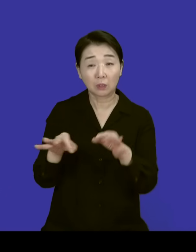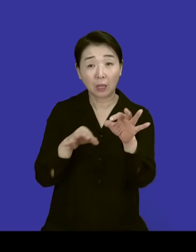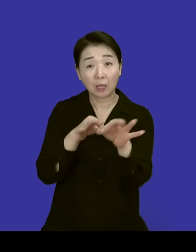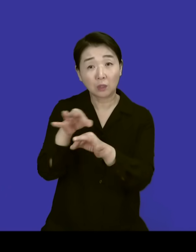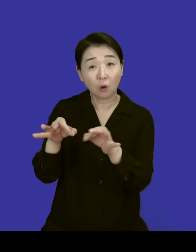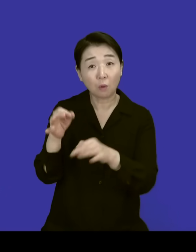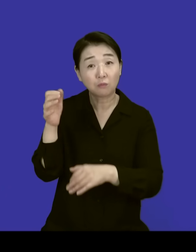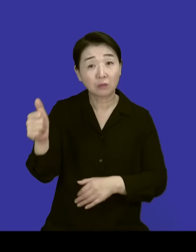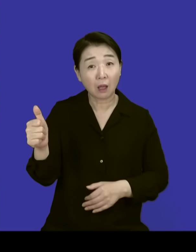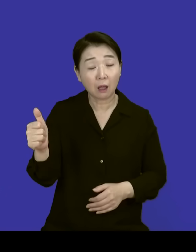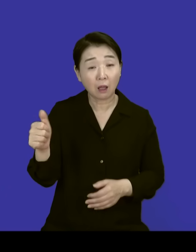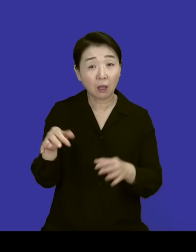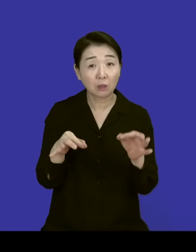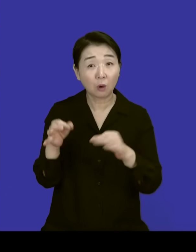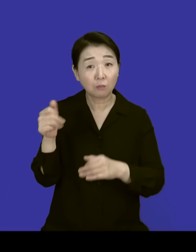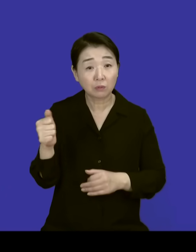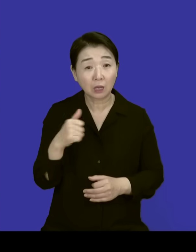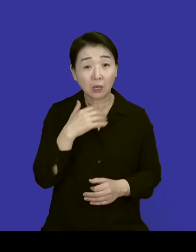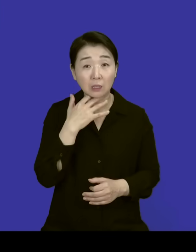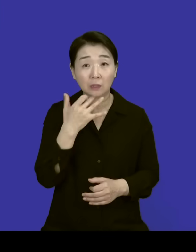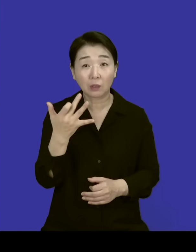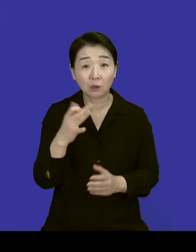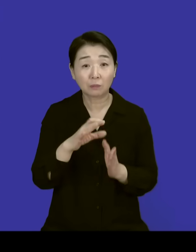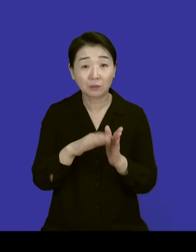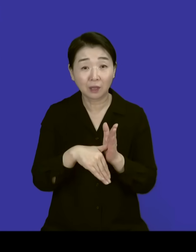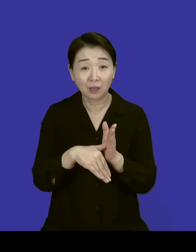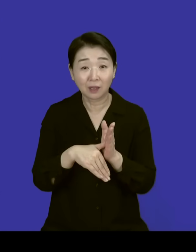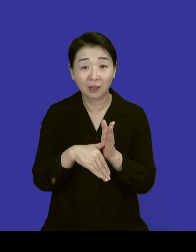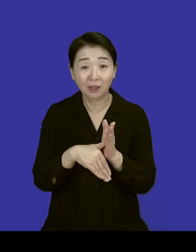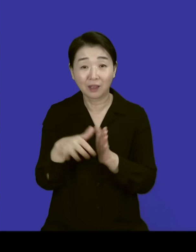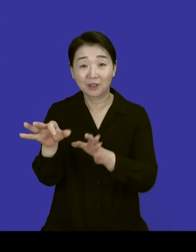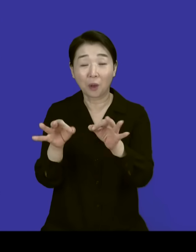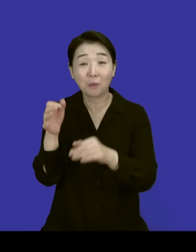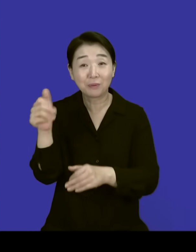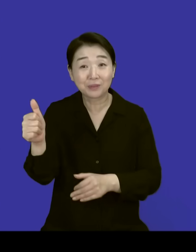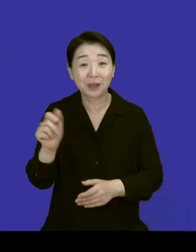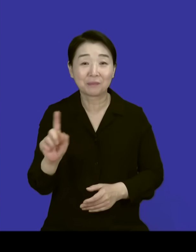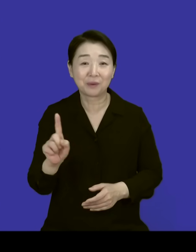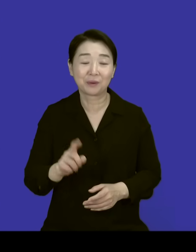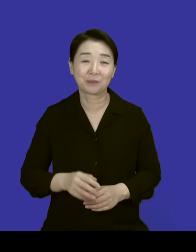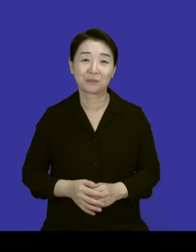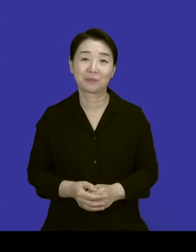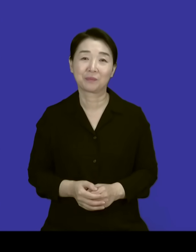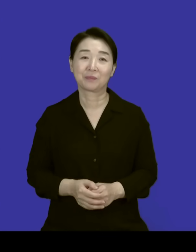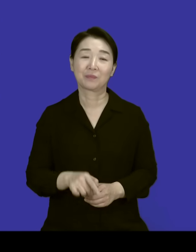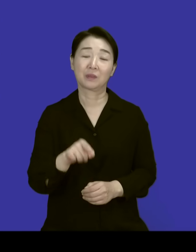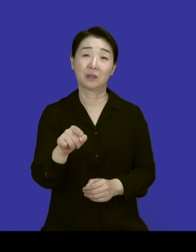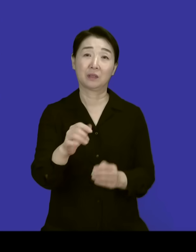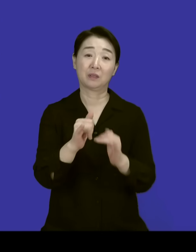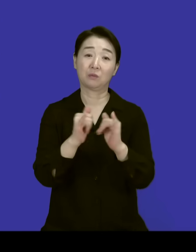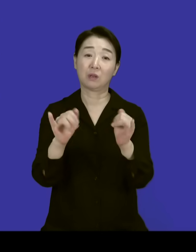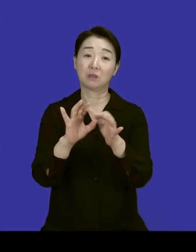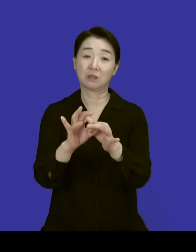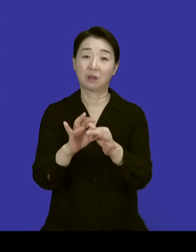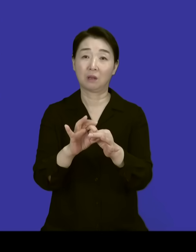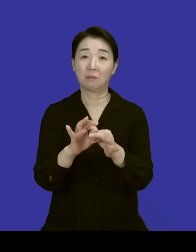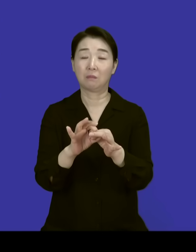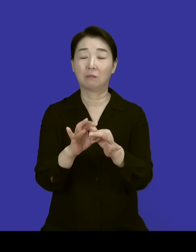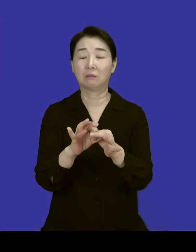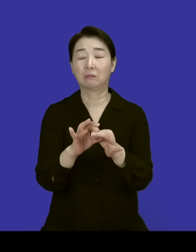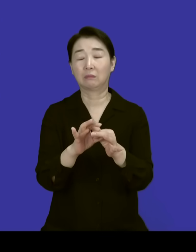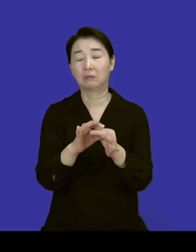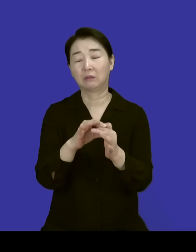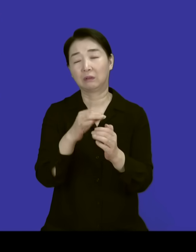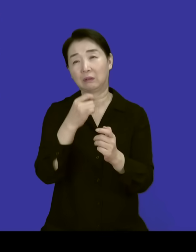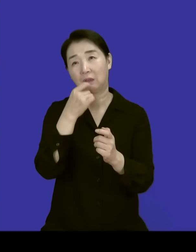때? 부장을? 네, 그때 19살 때. 영업부장. 왜냐면 그쪽 사람들이랑 진짜 어울려서 제가 좀 유명했어요 그때. 그래서